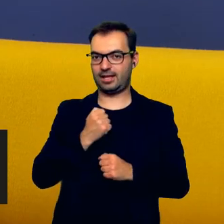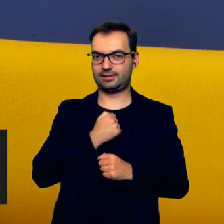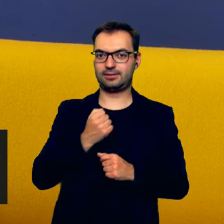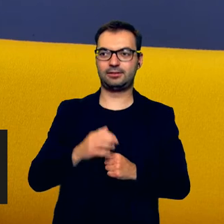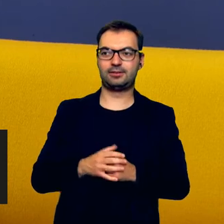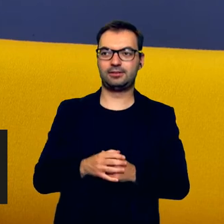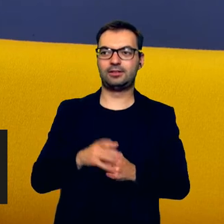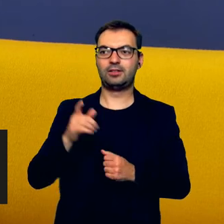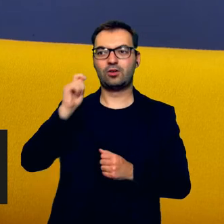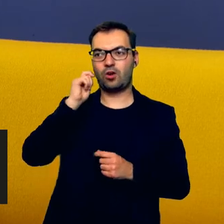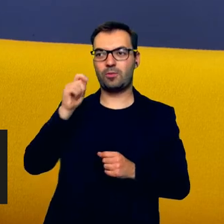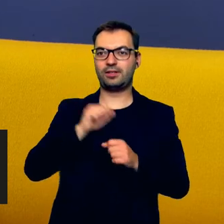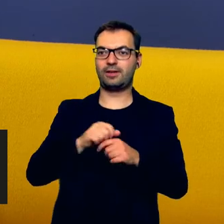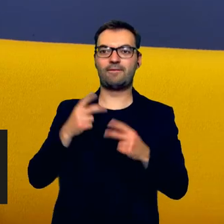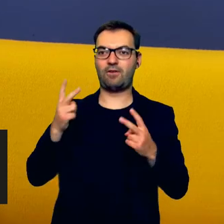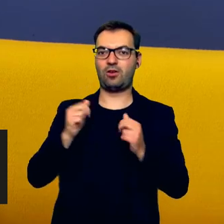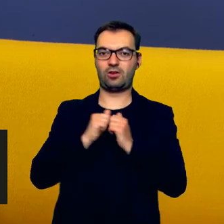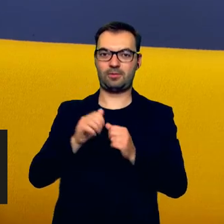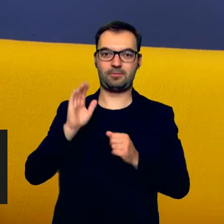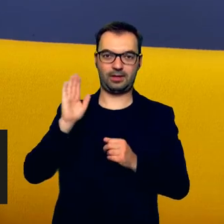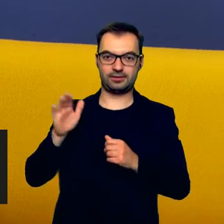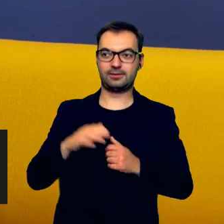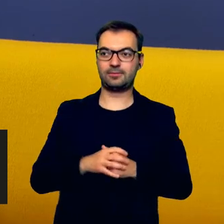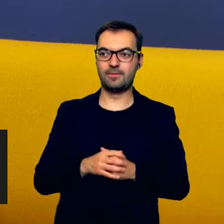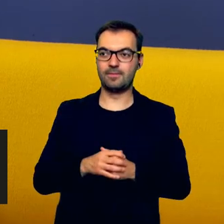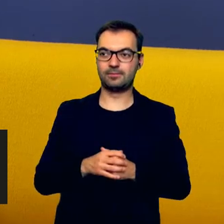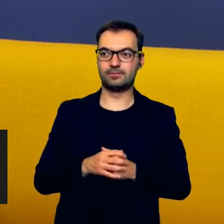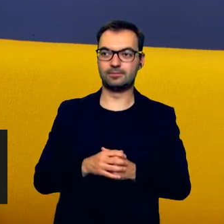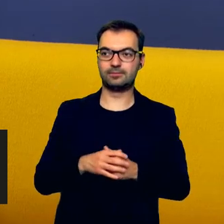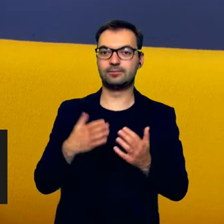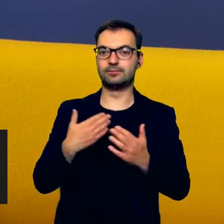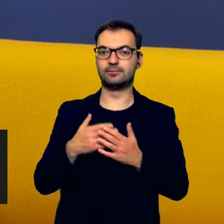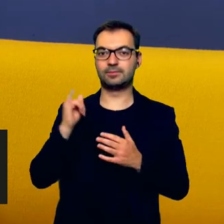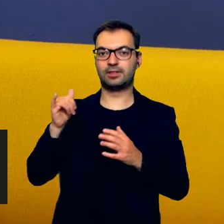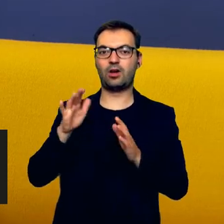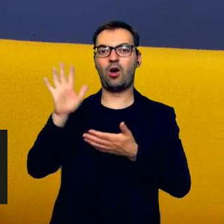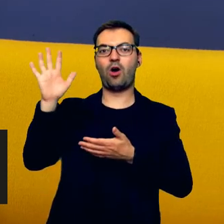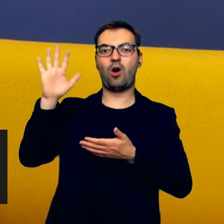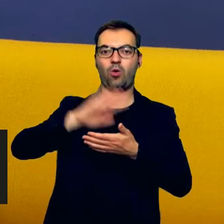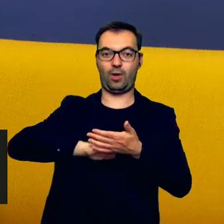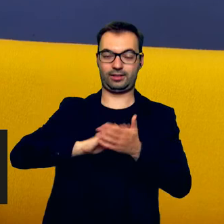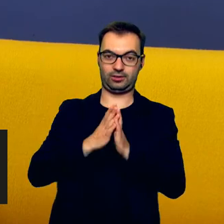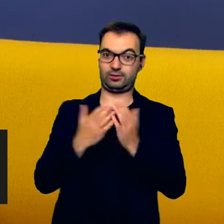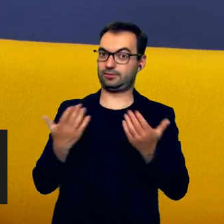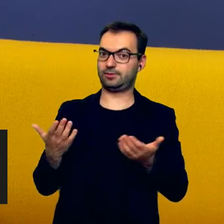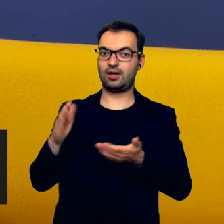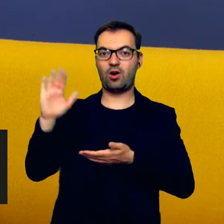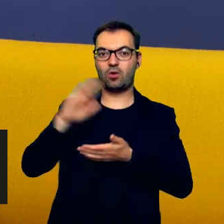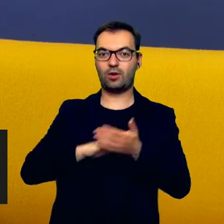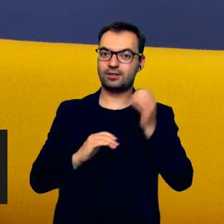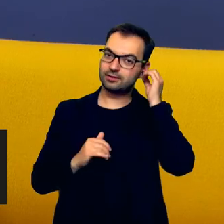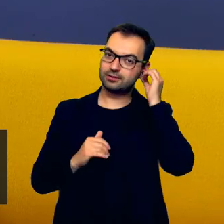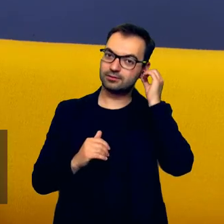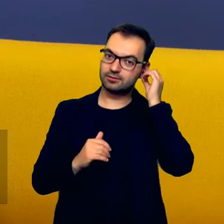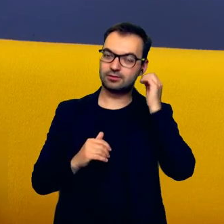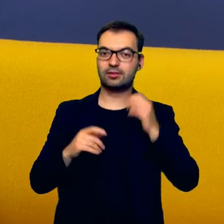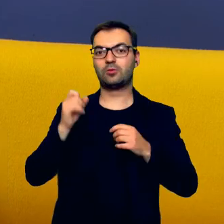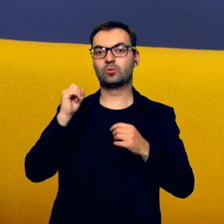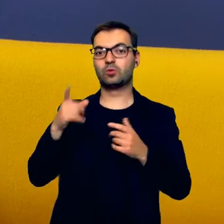tym, że ta kobieta odgrywa bardzo ważną rolę w tej powieści, świadczy choćby jej okładka. Na okładce